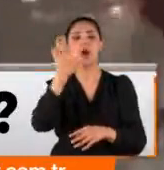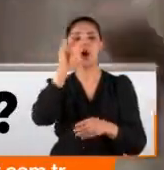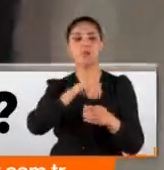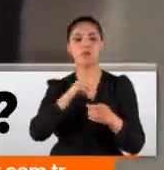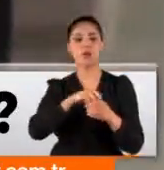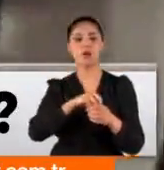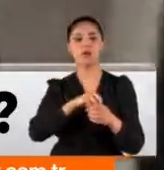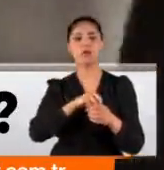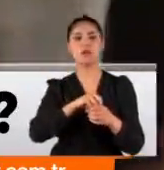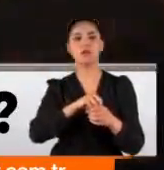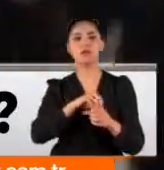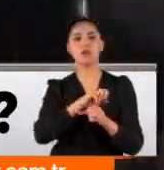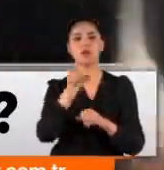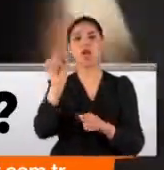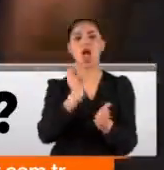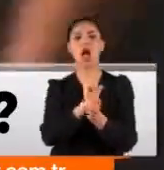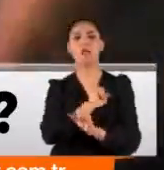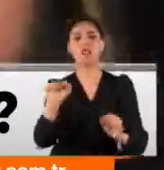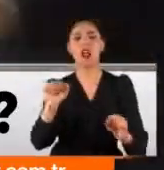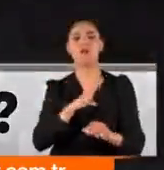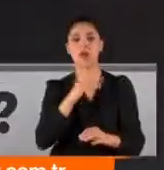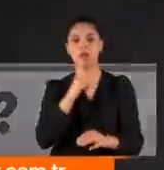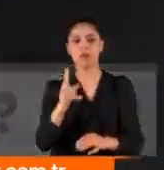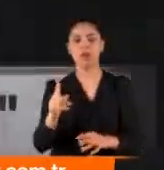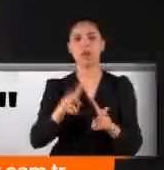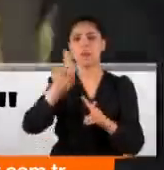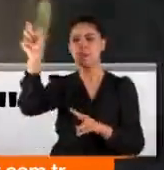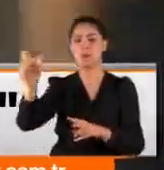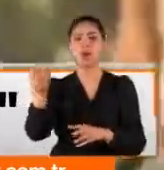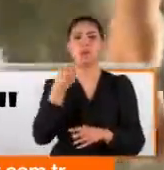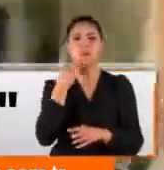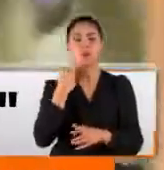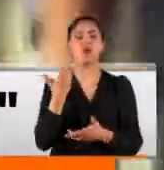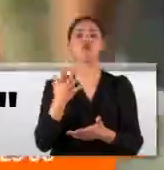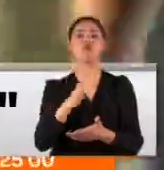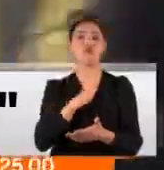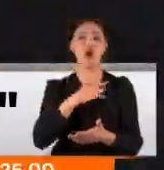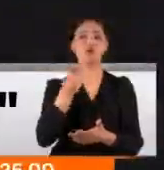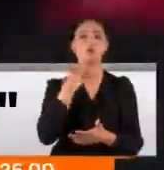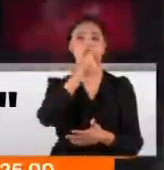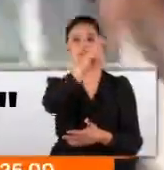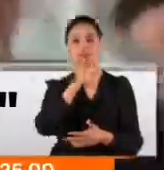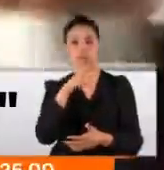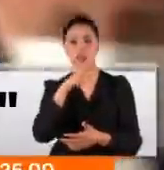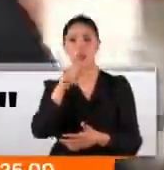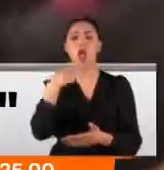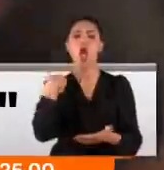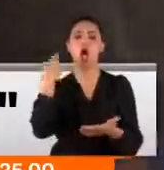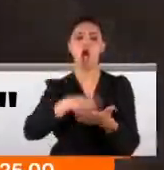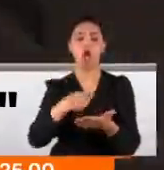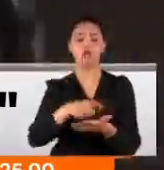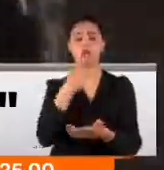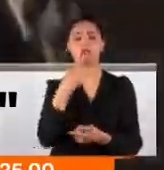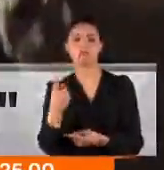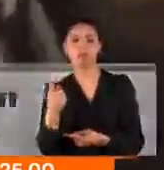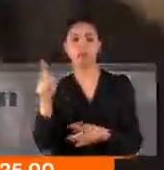çevresine büyük zorluklar çıkarıldığını öne sürdü tosuncuk borcu kadar alacakları da olduğunu borcunun büyük bir bölümünü ödediğini